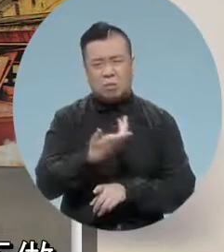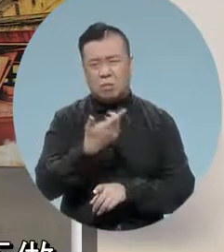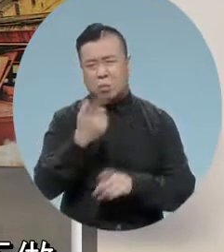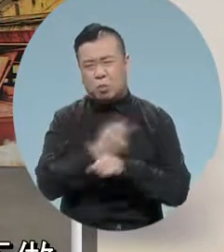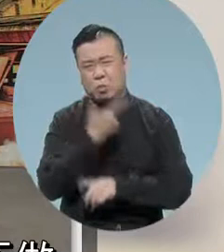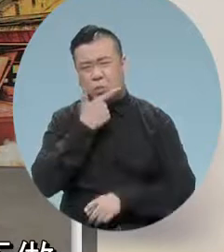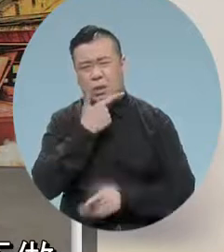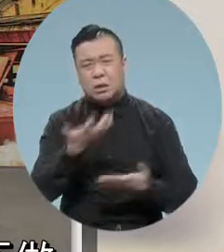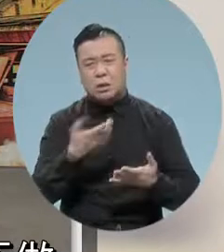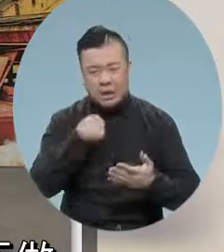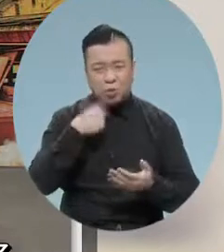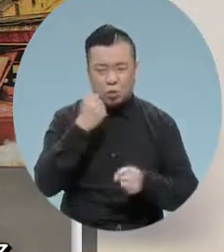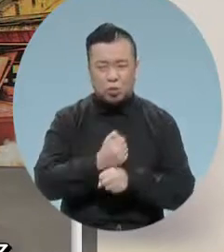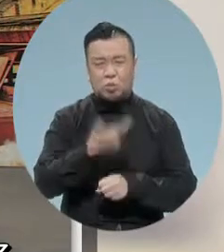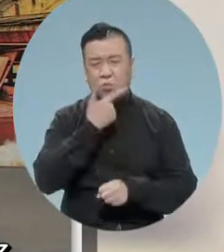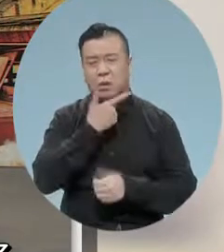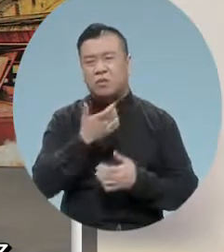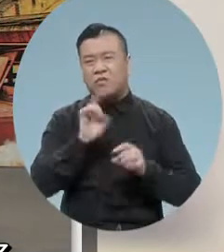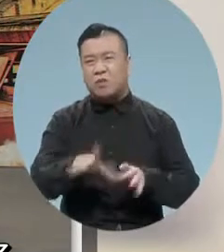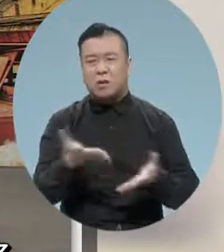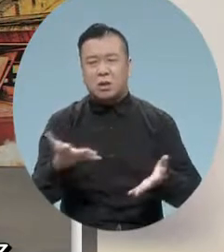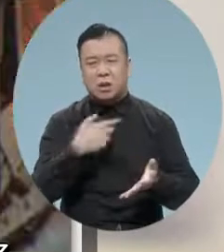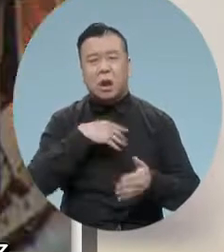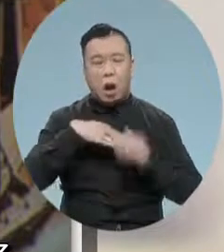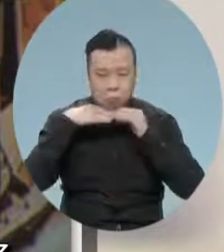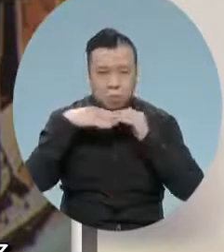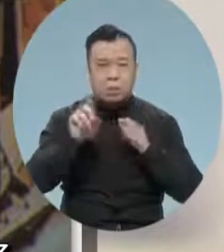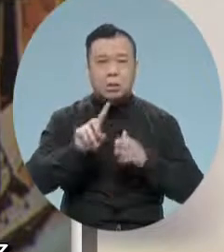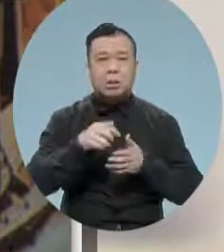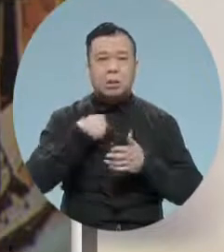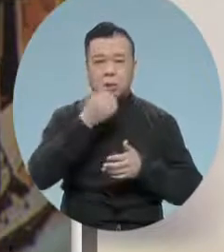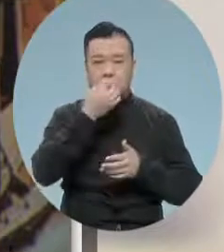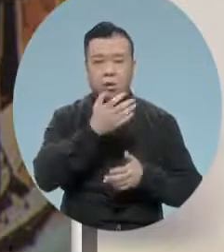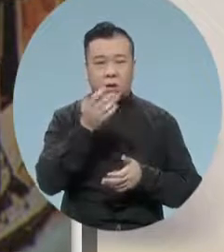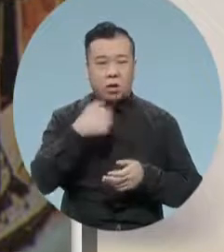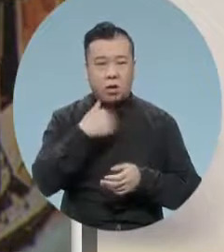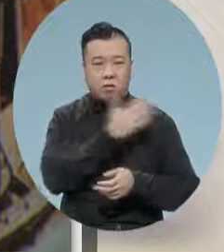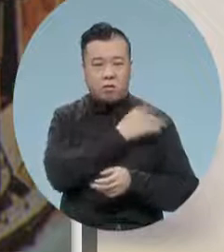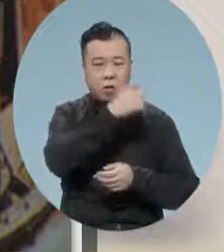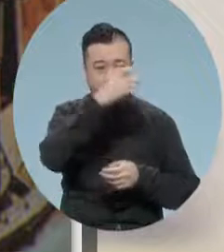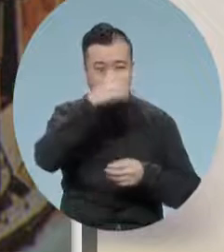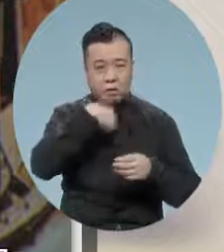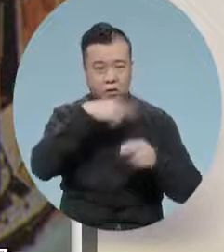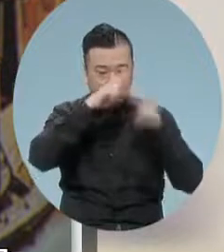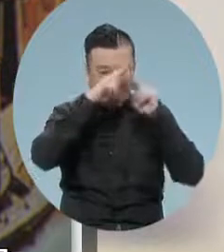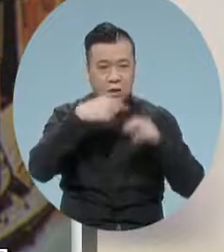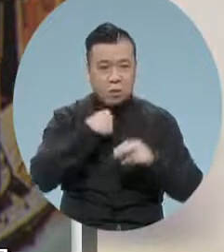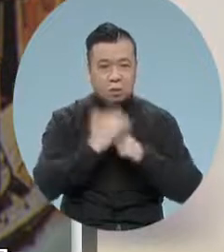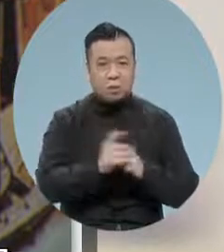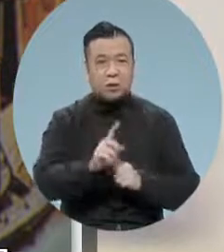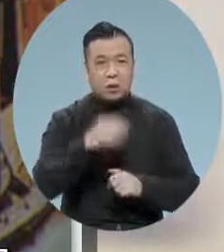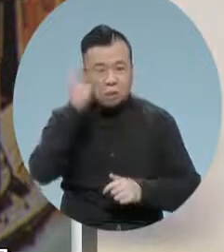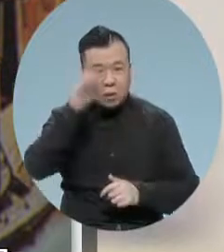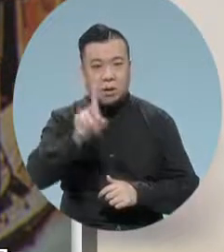換，應該做嘅唔做。咁所以我第一個期望咧，作為香港仔對於黨嘅要求咧，喺香港就未來